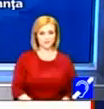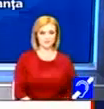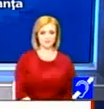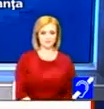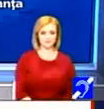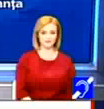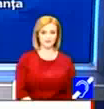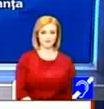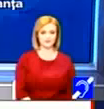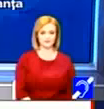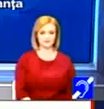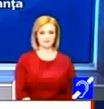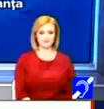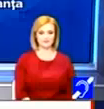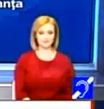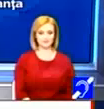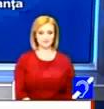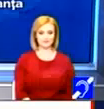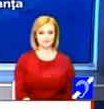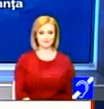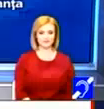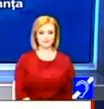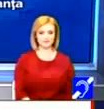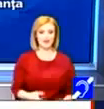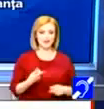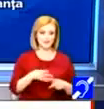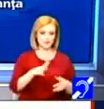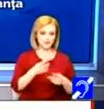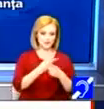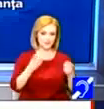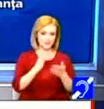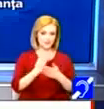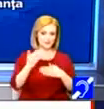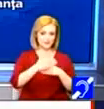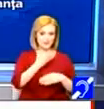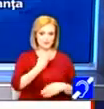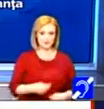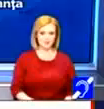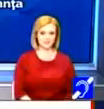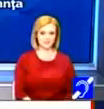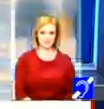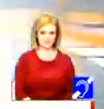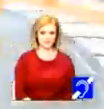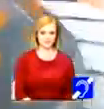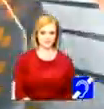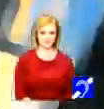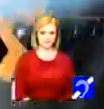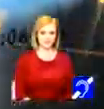jumătatea estică a țării se află sub cod galben de vreme severă. Acestea au fost informațiile, să aveți o seară cât mai frumoasă!